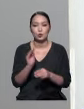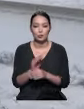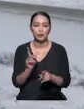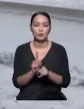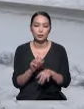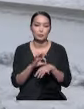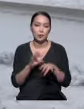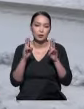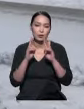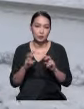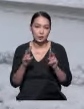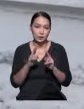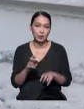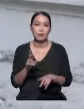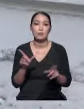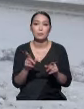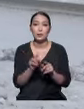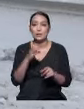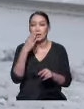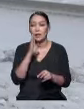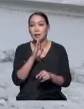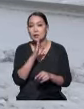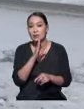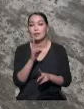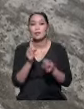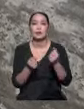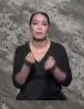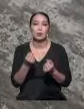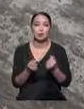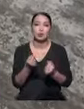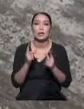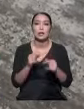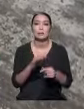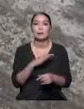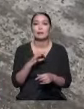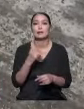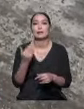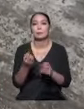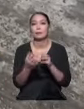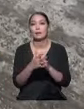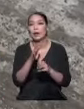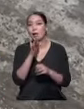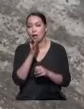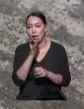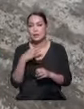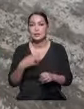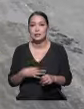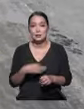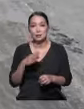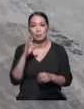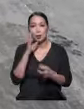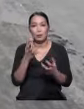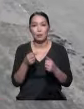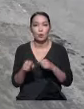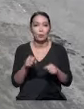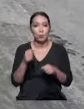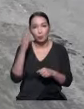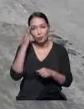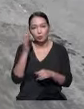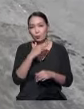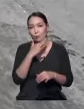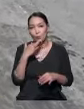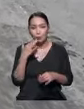проводим. Вместе с родителями в машине ехал и их 15-летний сын. Мальчик получил сотрясение мозга и